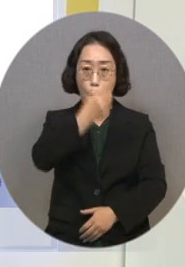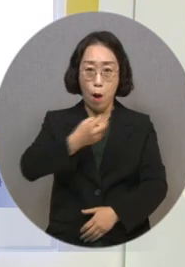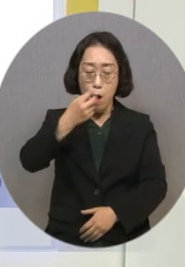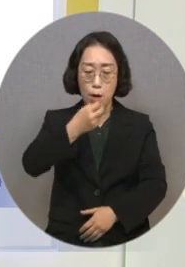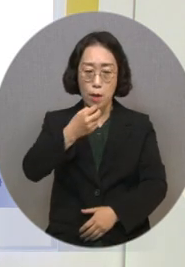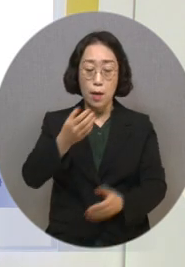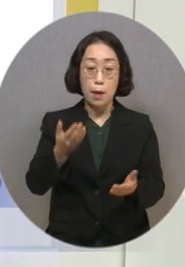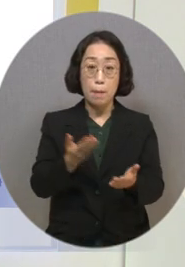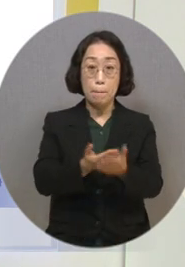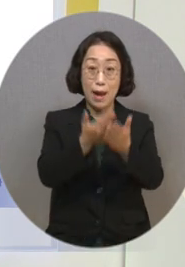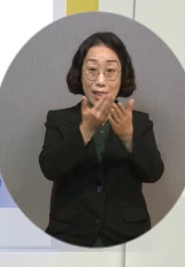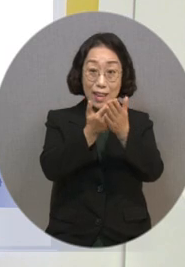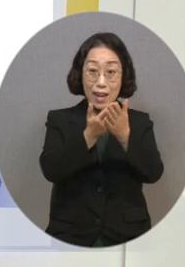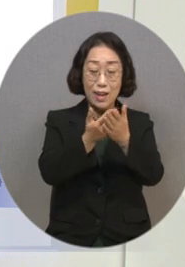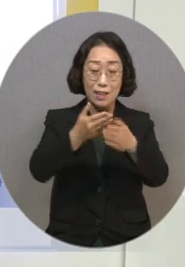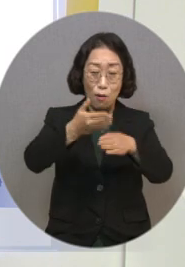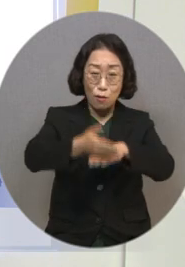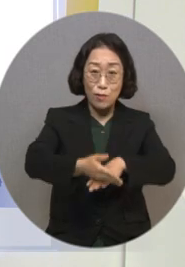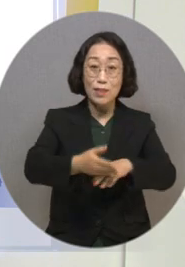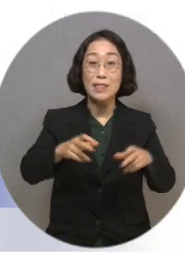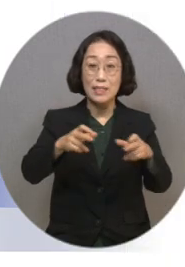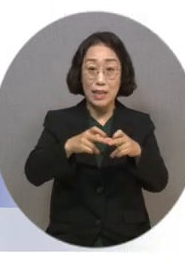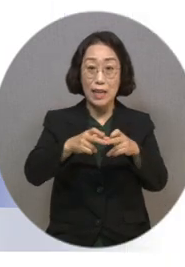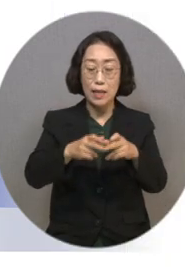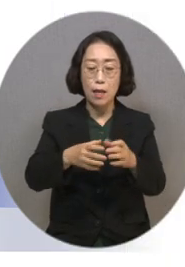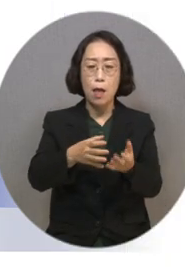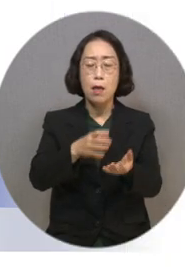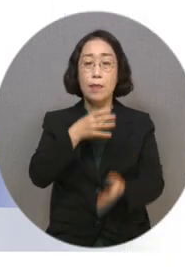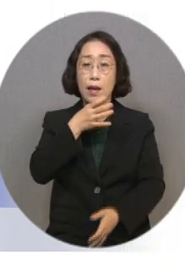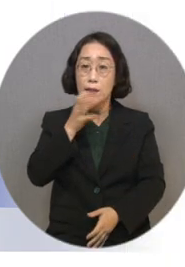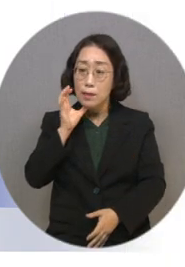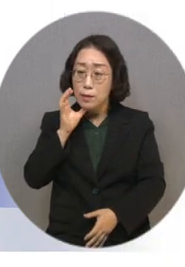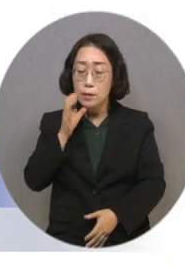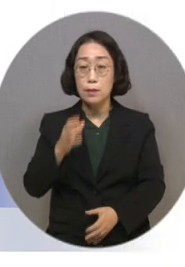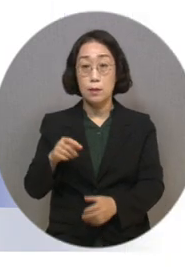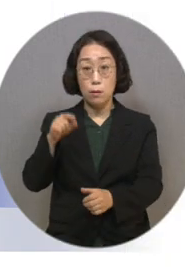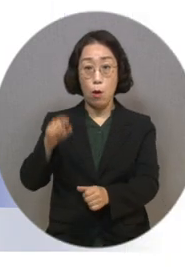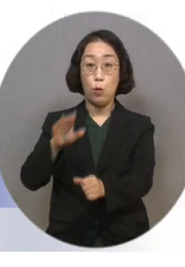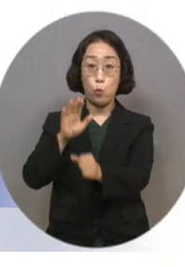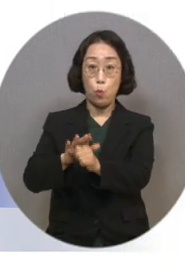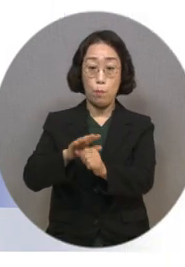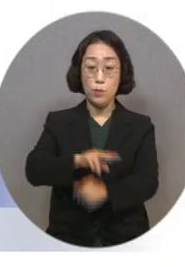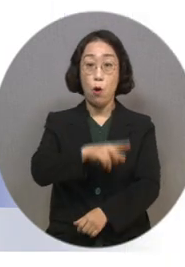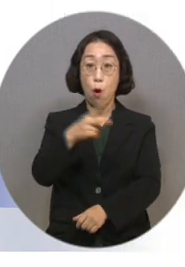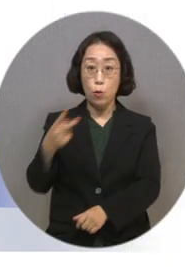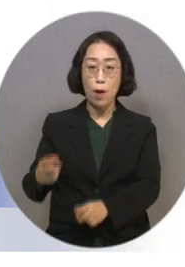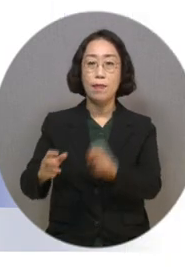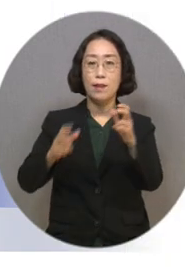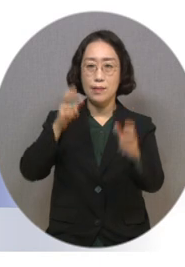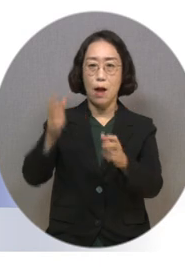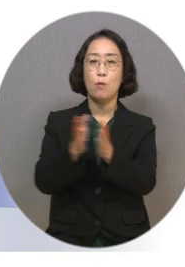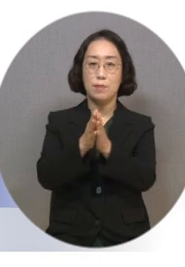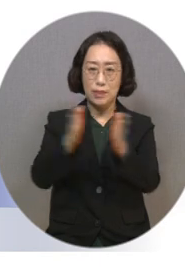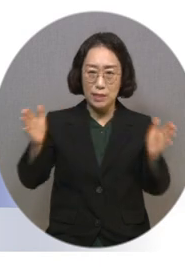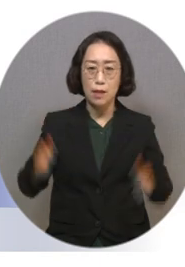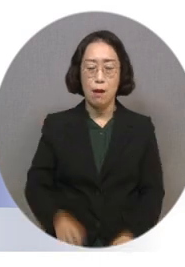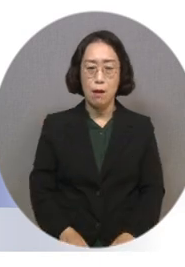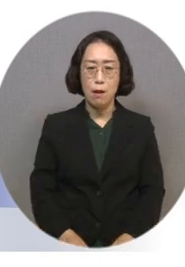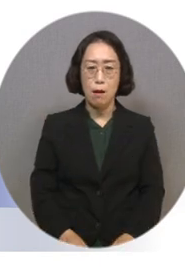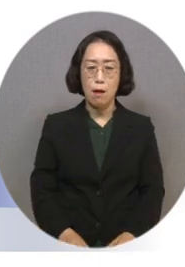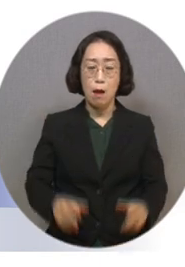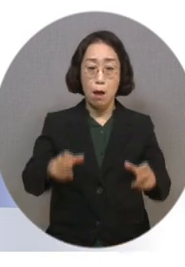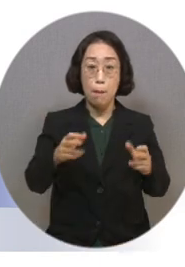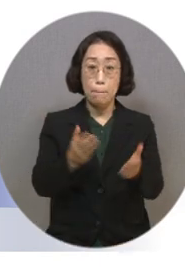노년기 전환지원 사업을 추진합니다 발달장애인 노년기 전환지원 사업은 발달장애인들이 보호자가